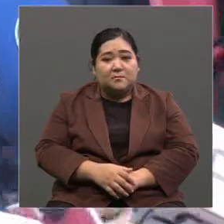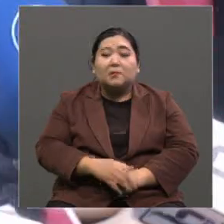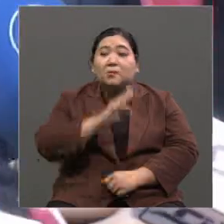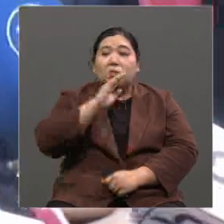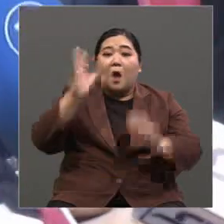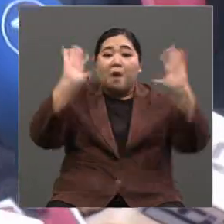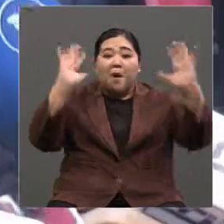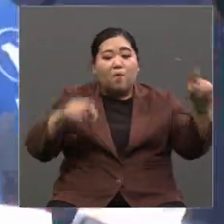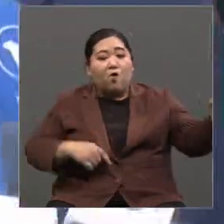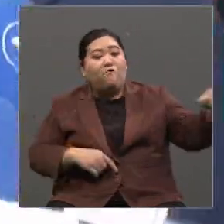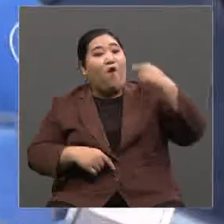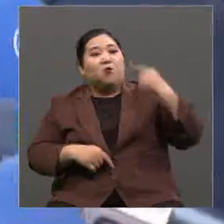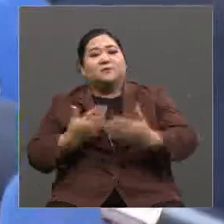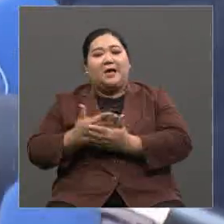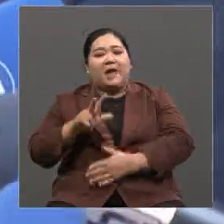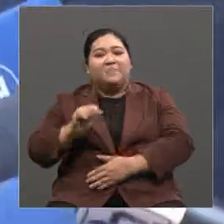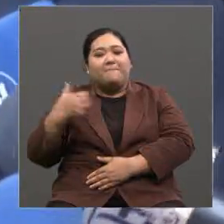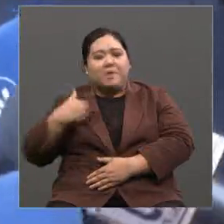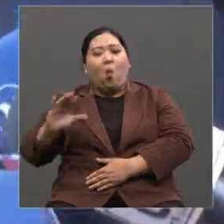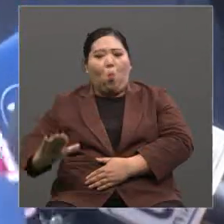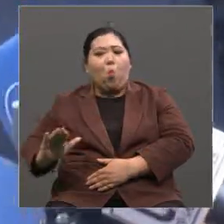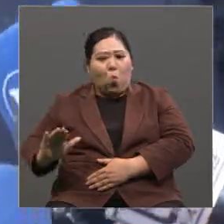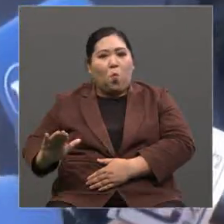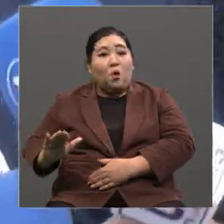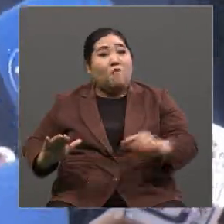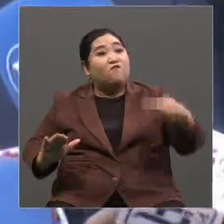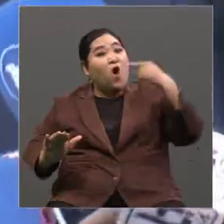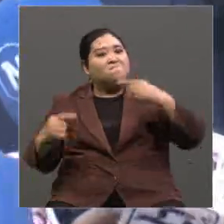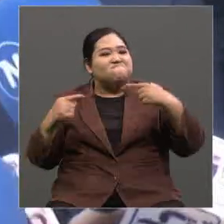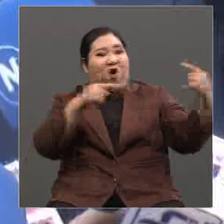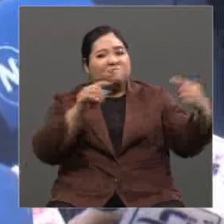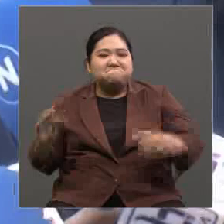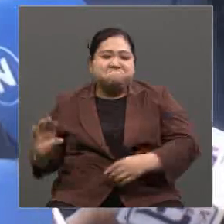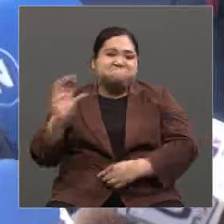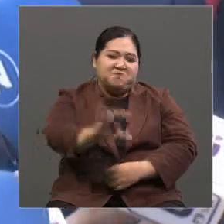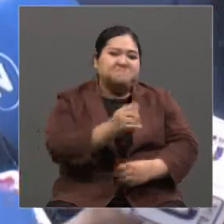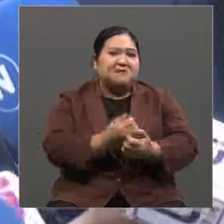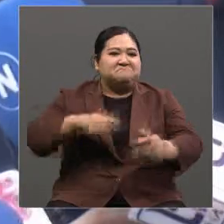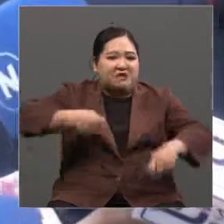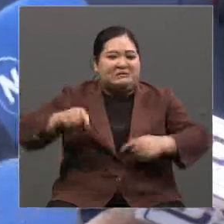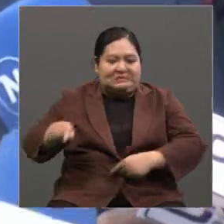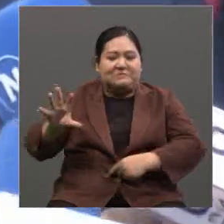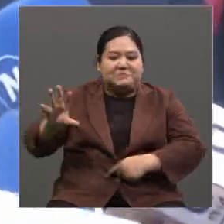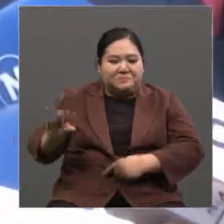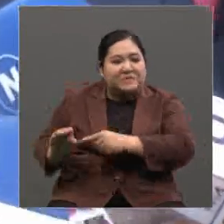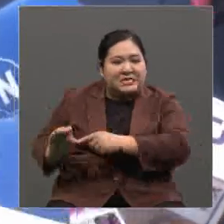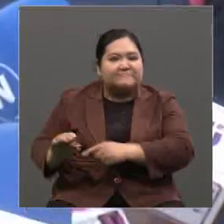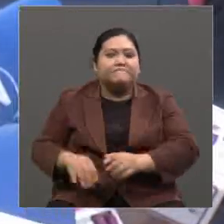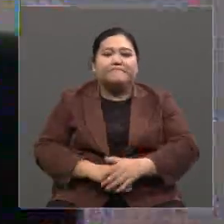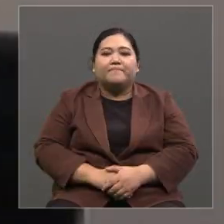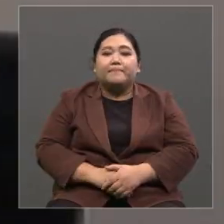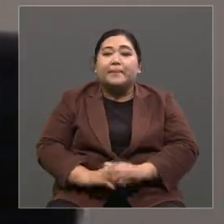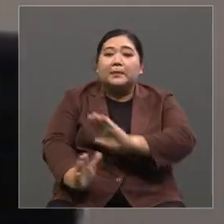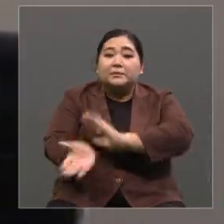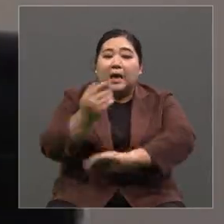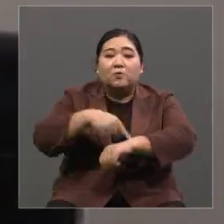แถลงไปแล้วโดนฟ้องเขาจะเอาเงินส่วนนี้แหละอ่าไปใช้ในการสู้คดีกลับนะครับก็คือเมื่อ 10:00นที่ผ่านมาทนาย